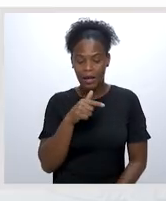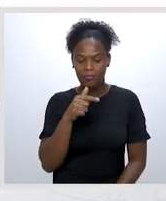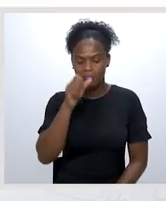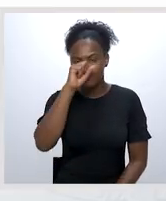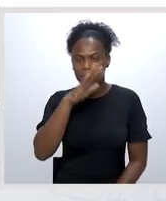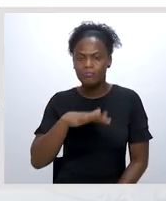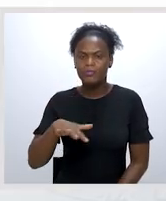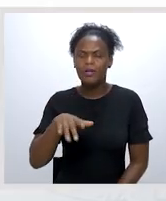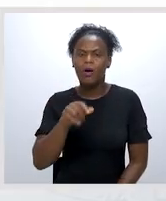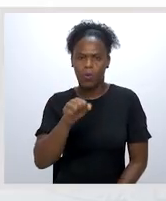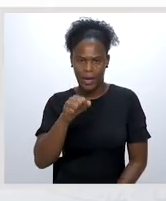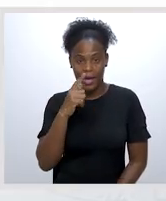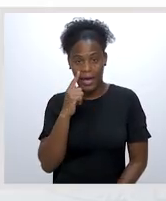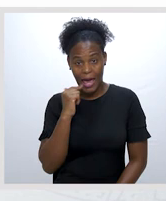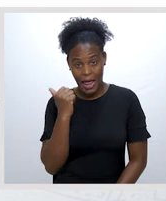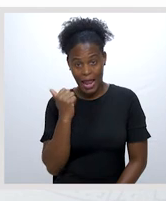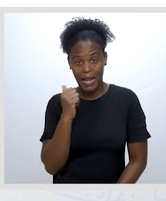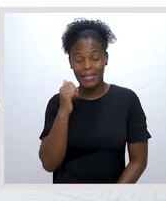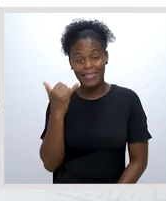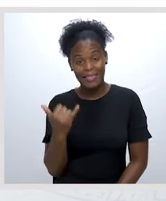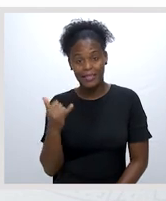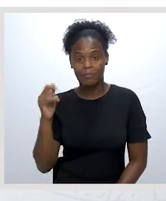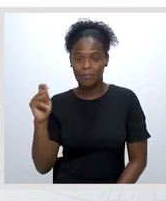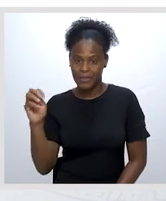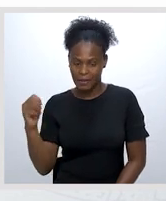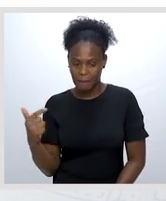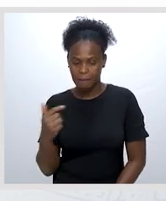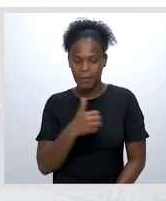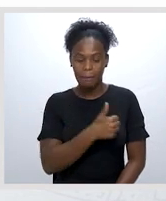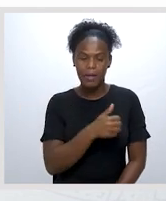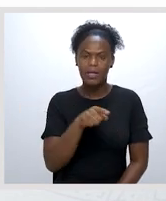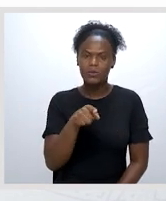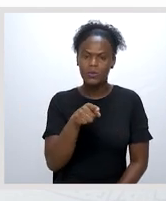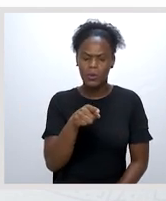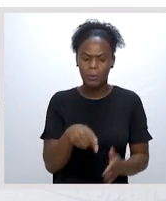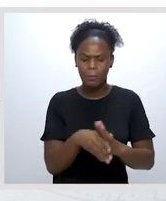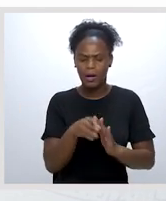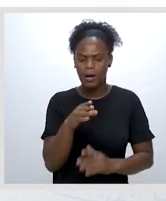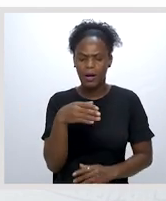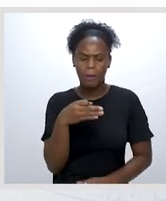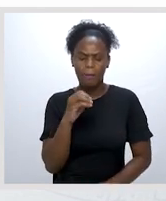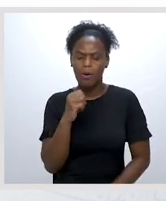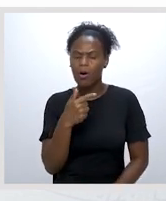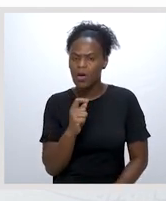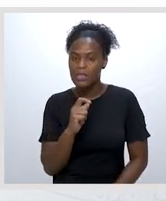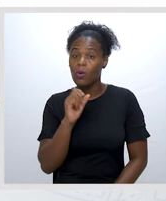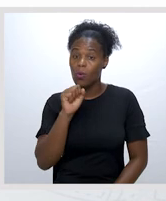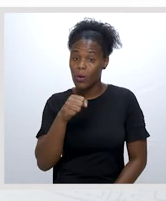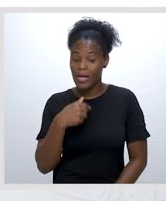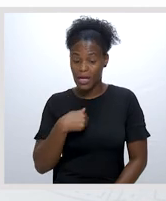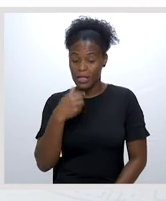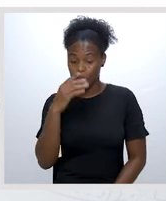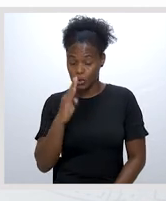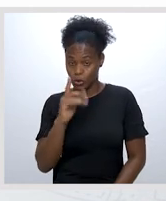dans le jardin? Oui, elle y est. B. Tu passes à la poste? Oui, j'y passe.